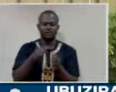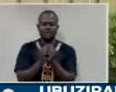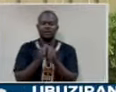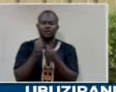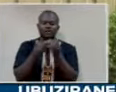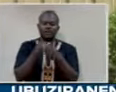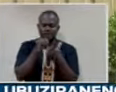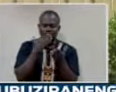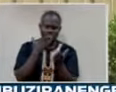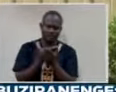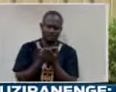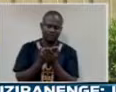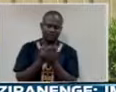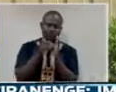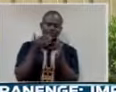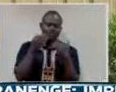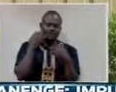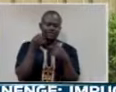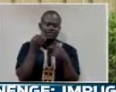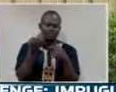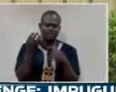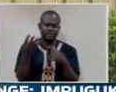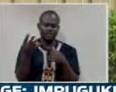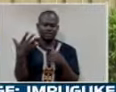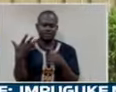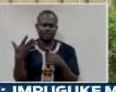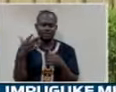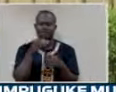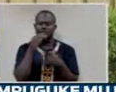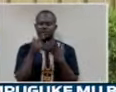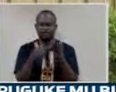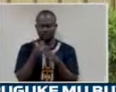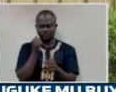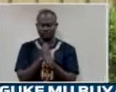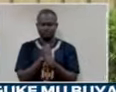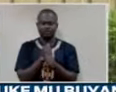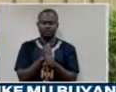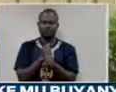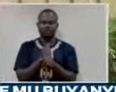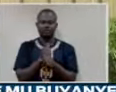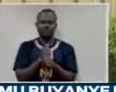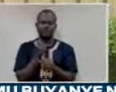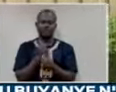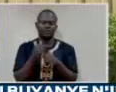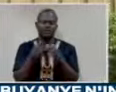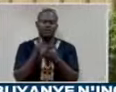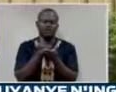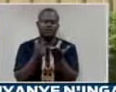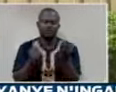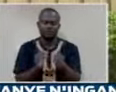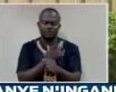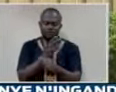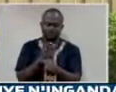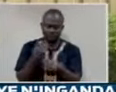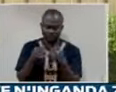ntabwo wamerewe neza ko umuntu kumara amezi 3, 4, 5 nta kintu urimo gukora. Icyo wakoraga cyari kigutunze ni wa mwuga, ni